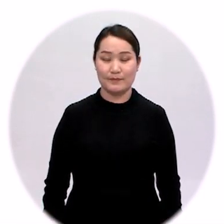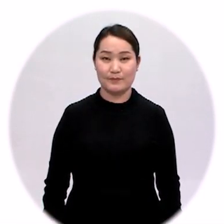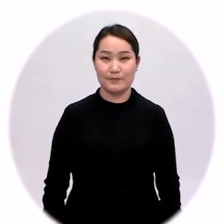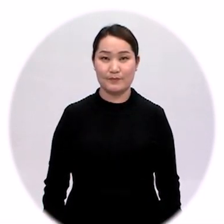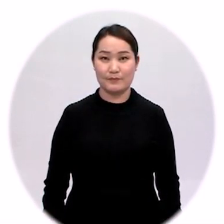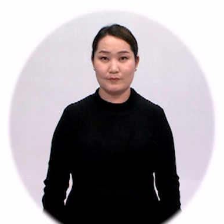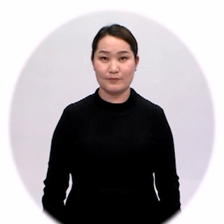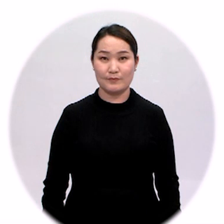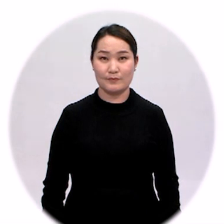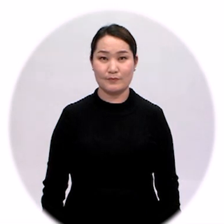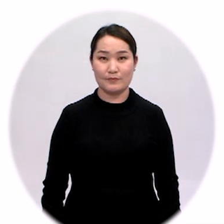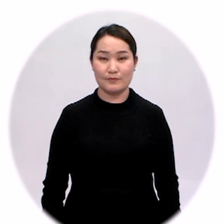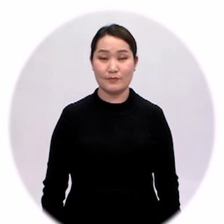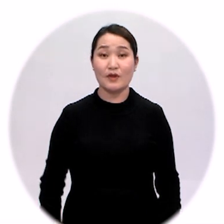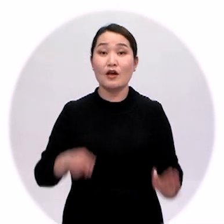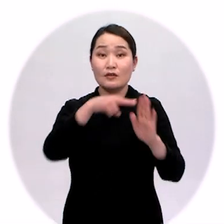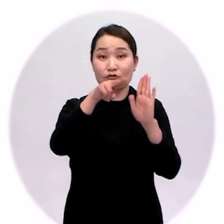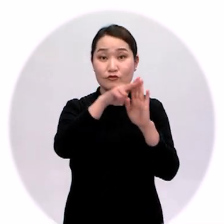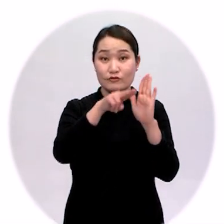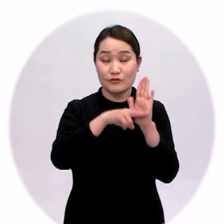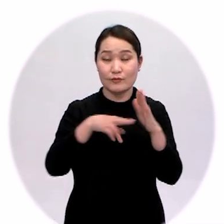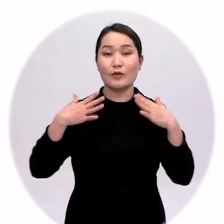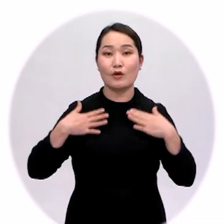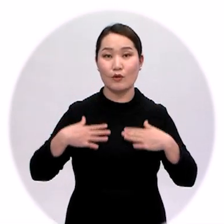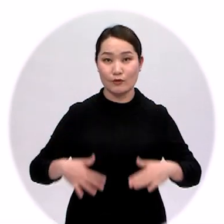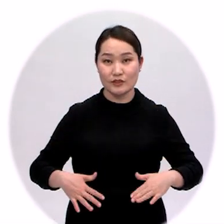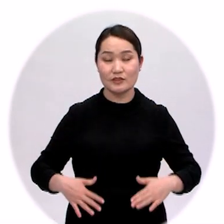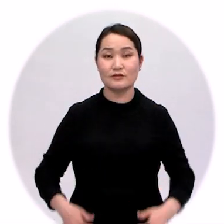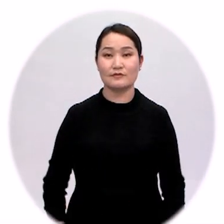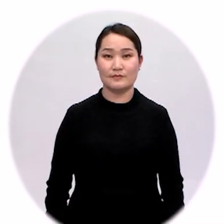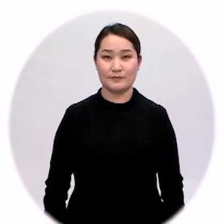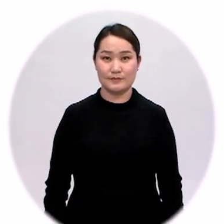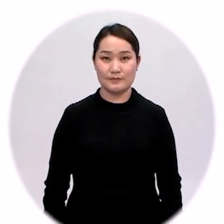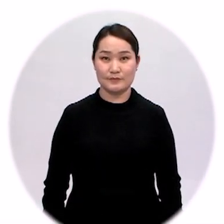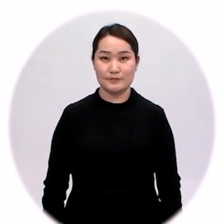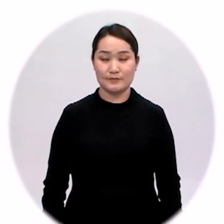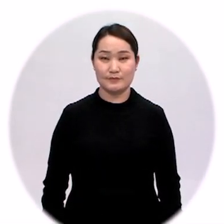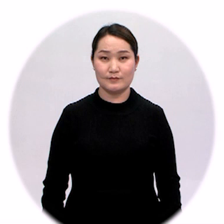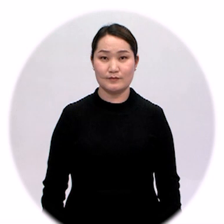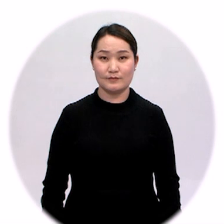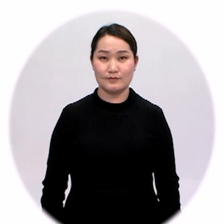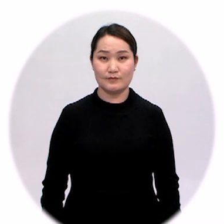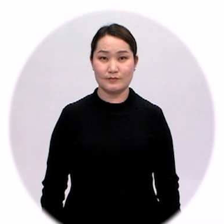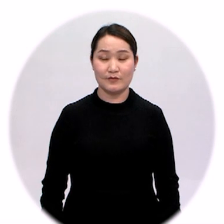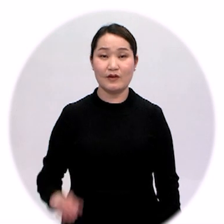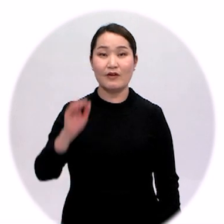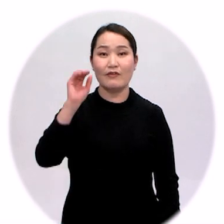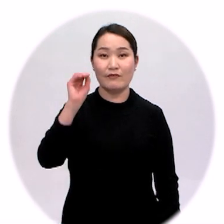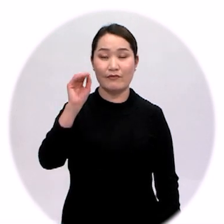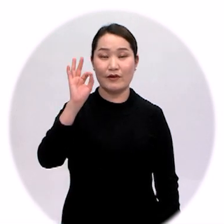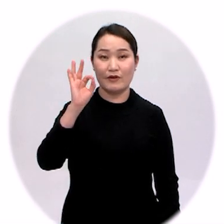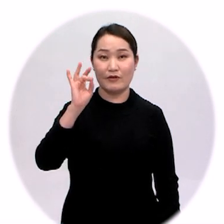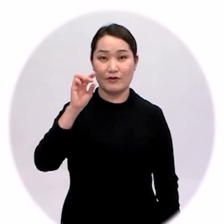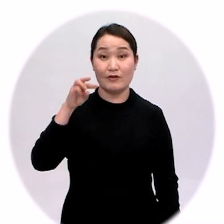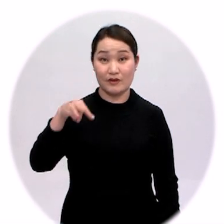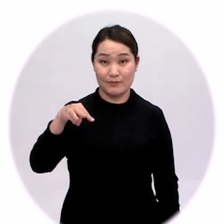уншия. Формын хувцас. Бидний дүрмт хувцсыг формын хувцас